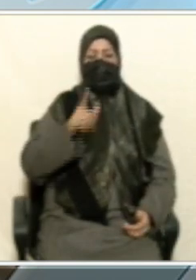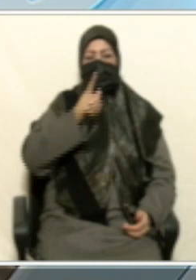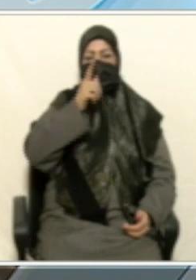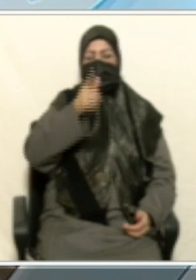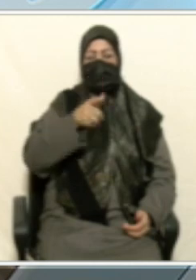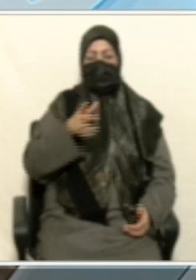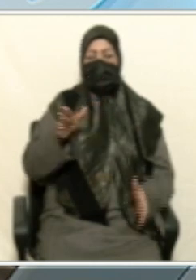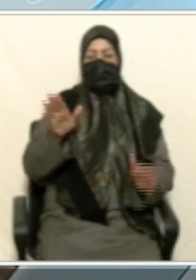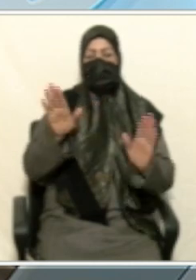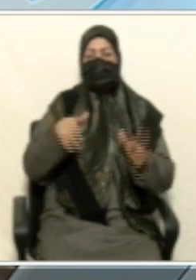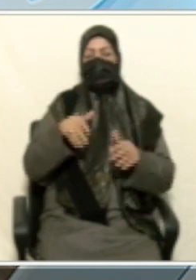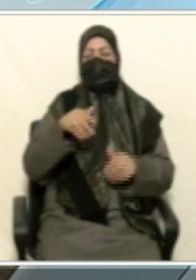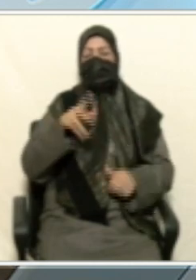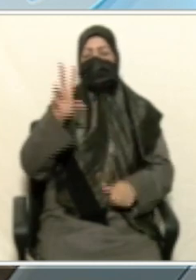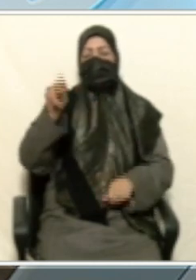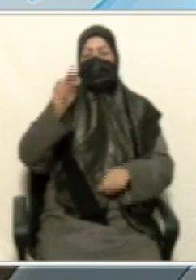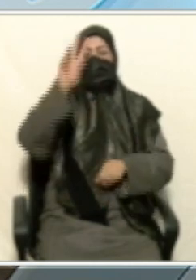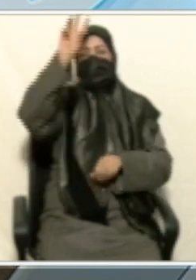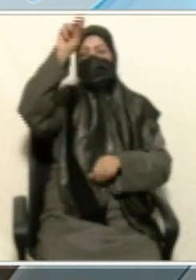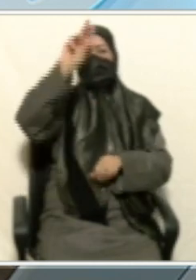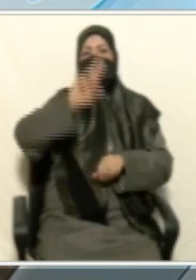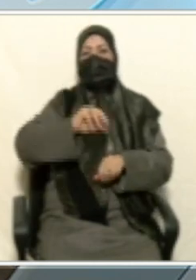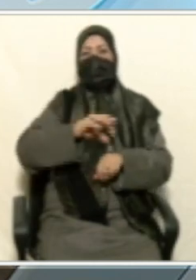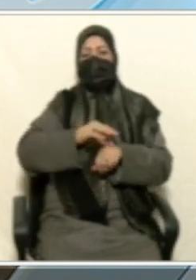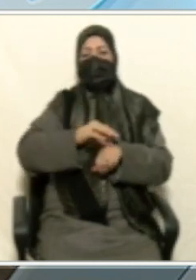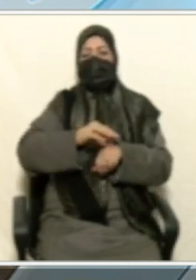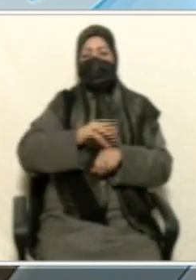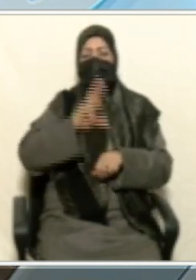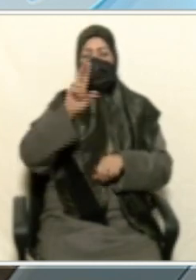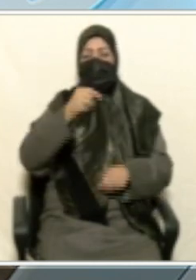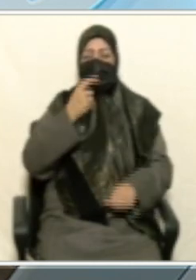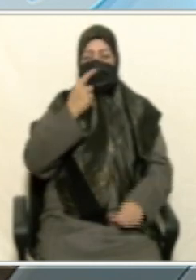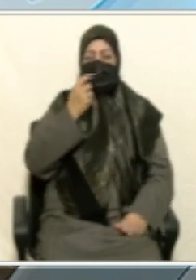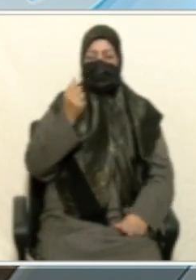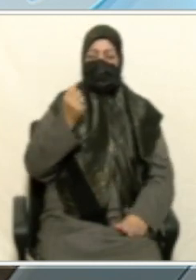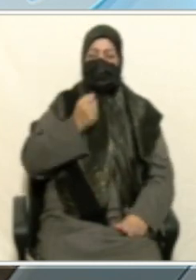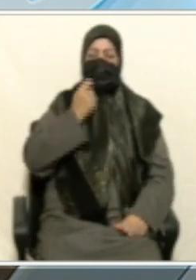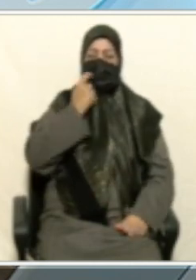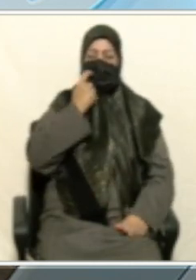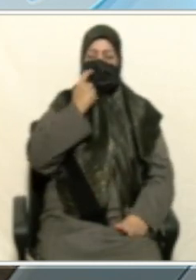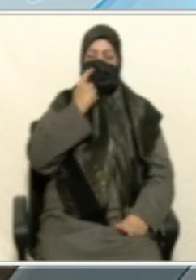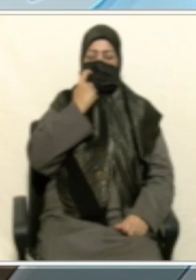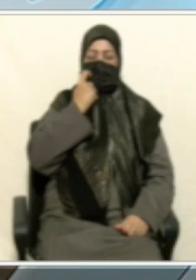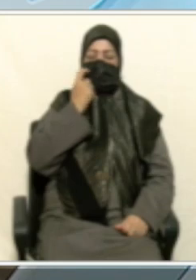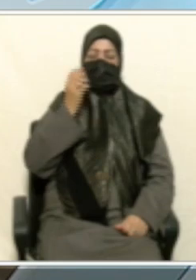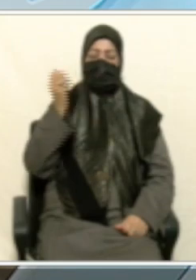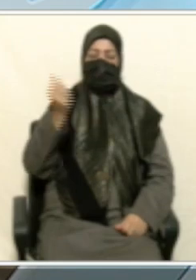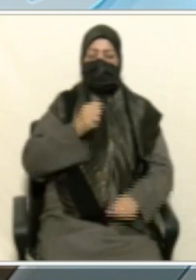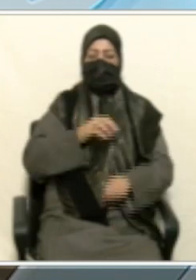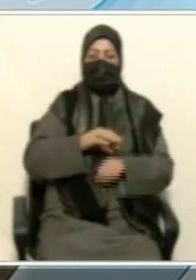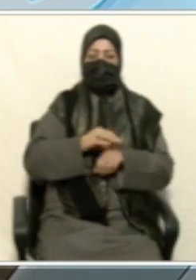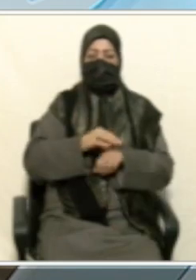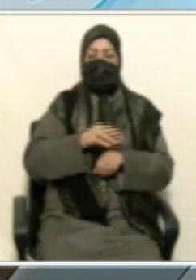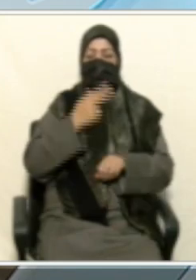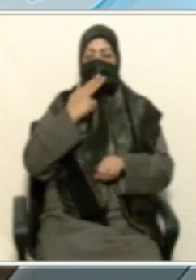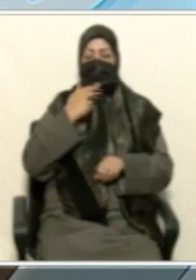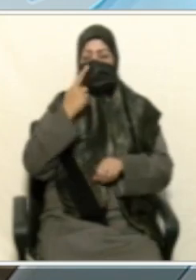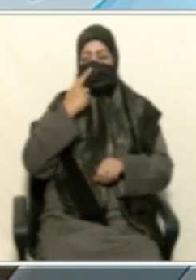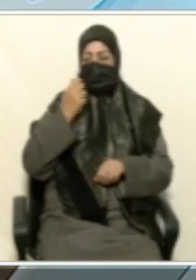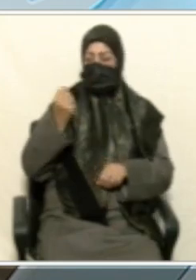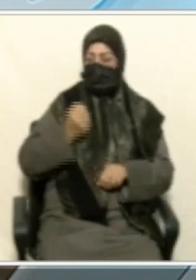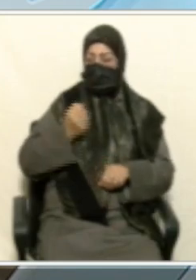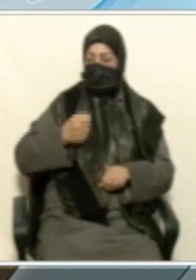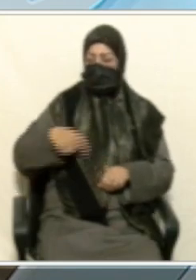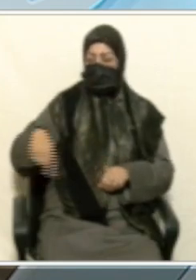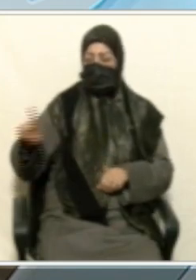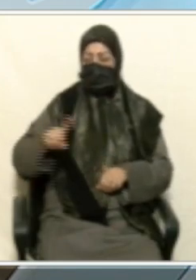آدم. فالإنسان إذا يعني دخل إلى المسجد وآذى من بجانبه في المسجد فليعلم أنه آذى المسلم وآذى